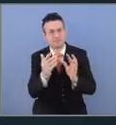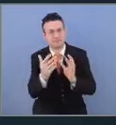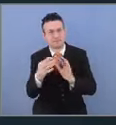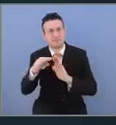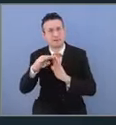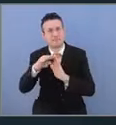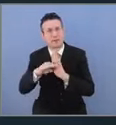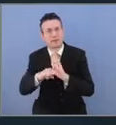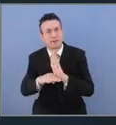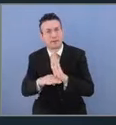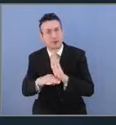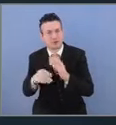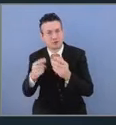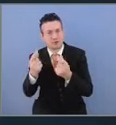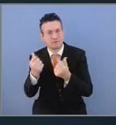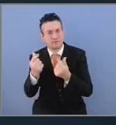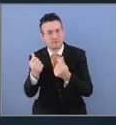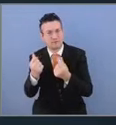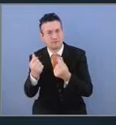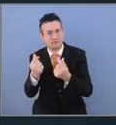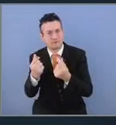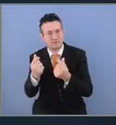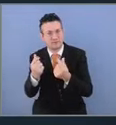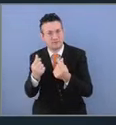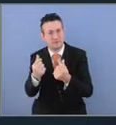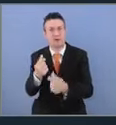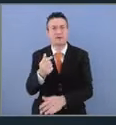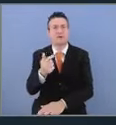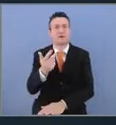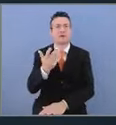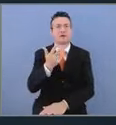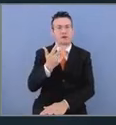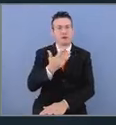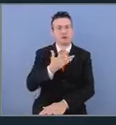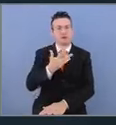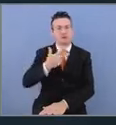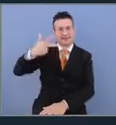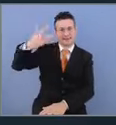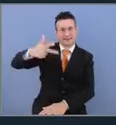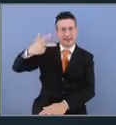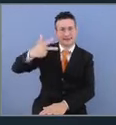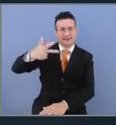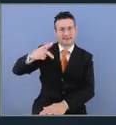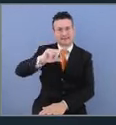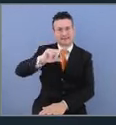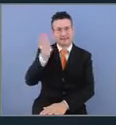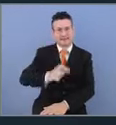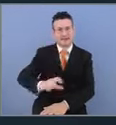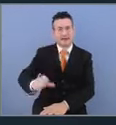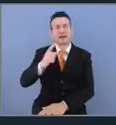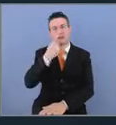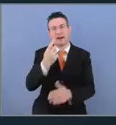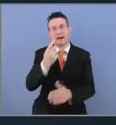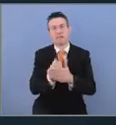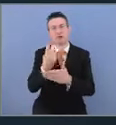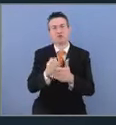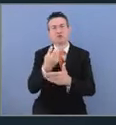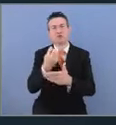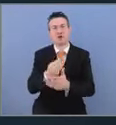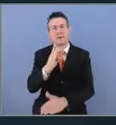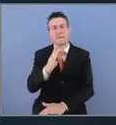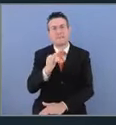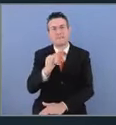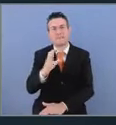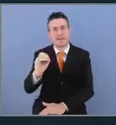mattinata, ma il FEASR, e siamo terzi in Italia sulla produzione biologica riconosciuta con un 23% rispetto già a una media